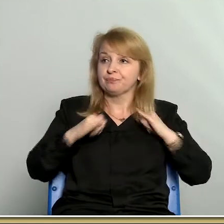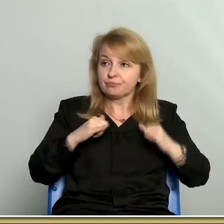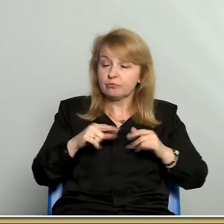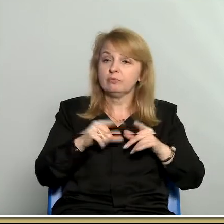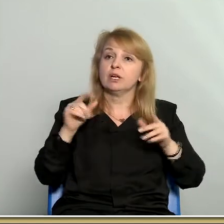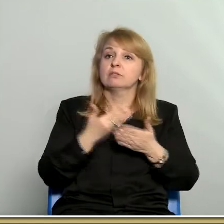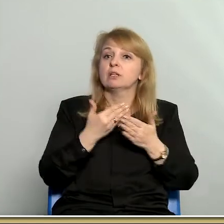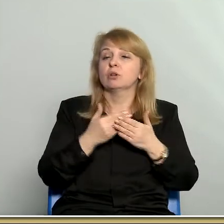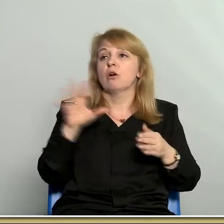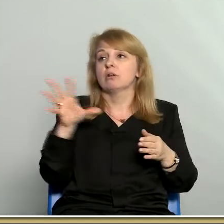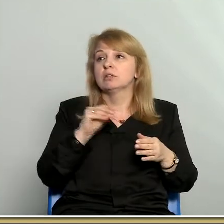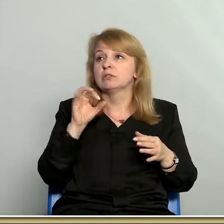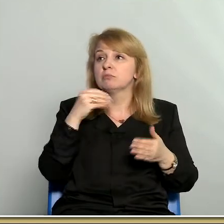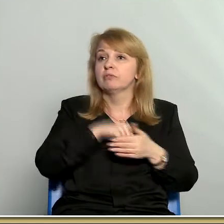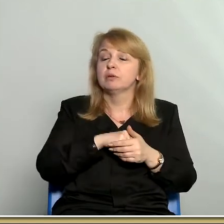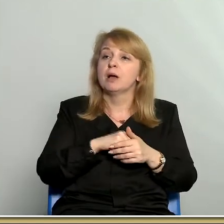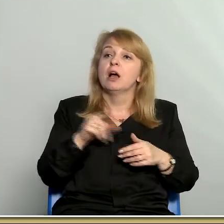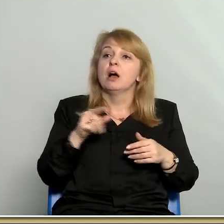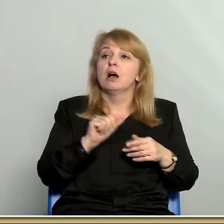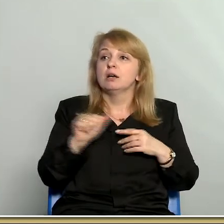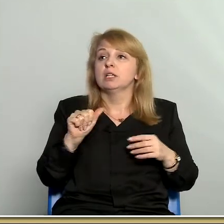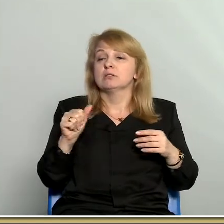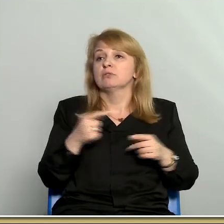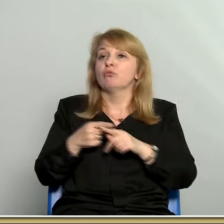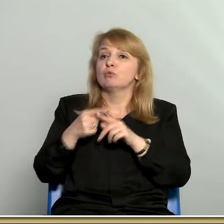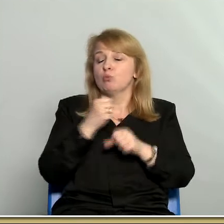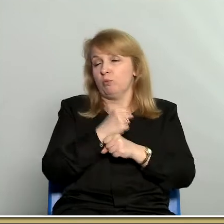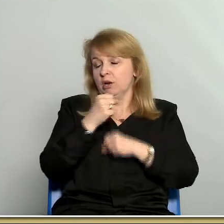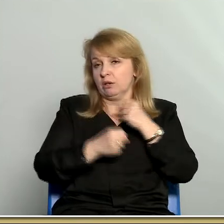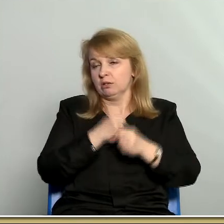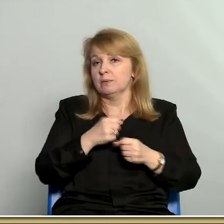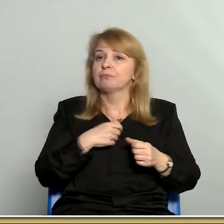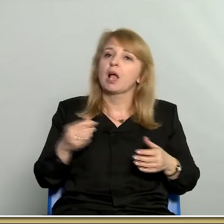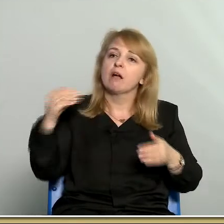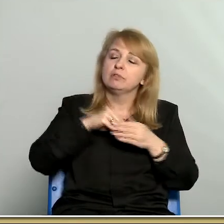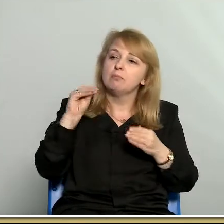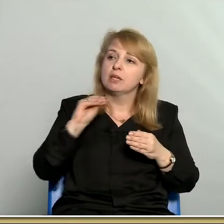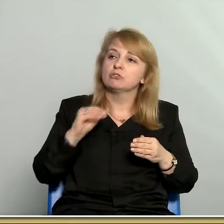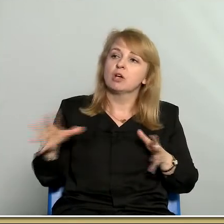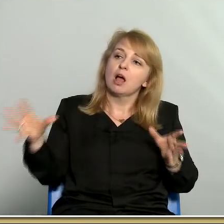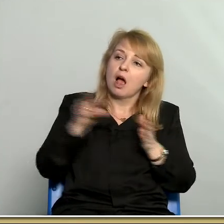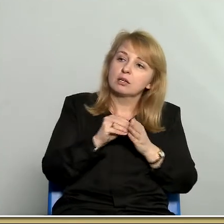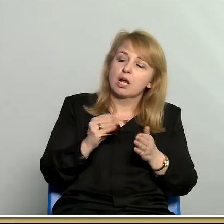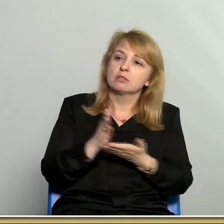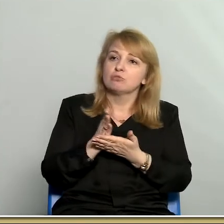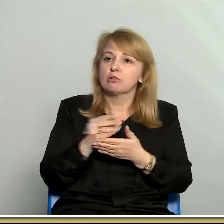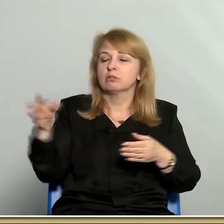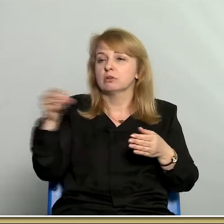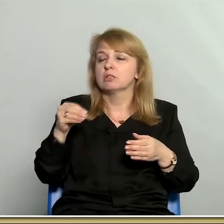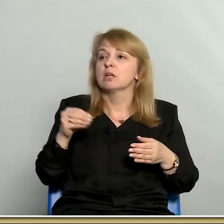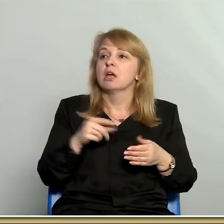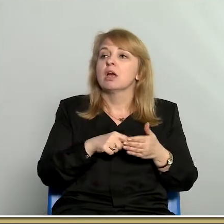Europejskich, a więc Pani Dyrektor Agnieszka Rypińska. I mamy następujące instytucje pośredniczące. Mazowiecka jednostka, oś od 1 do 7